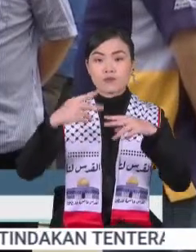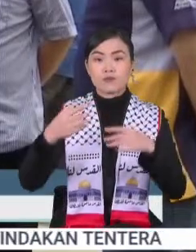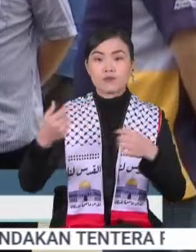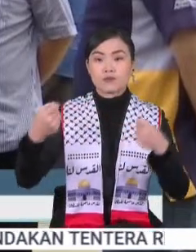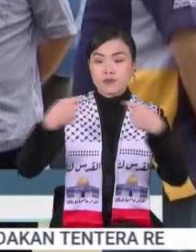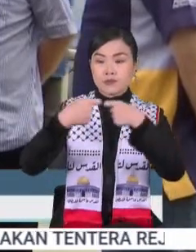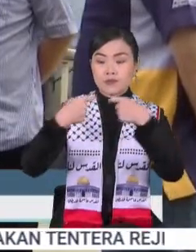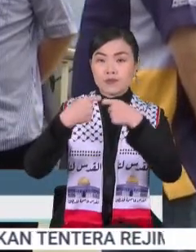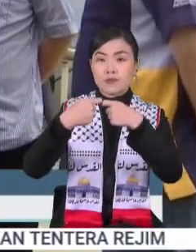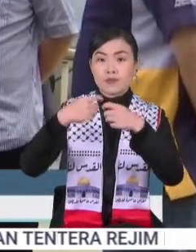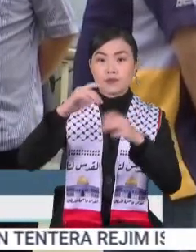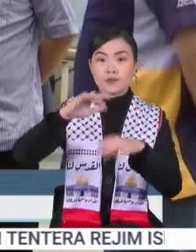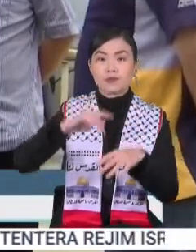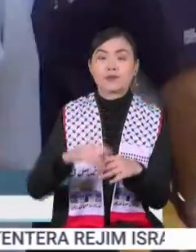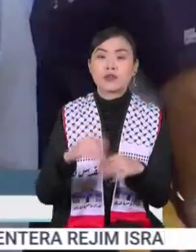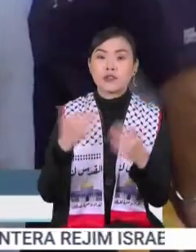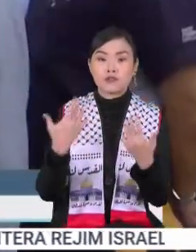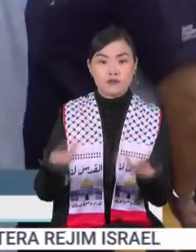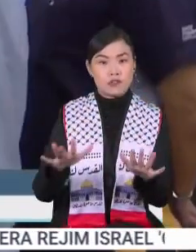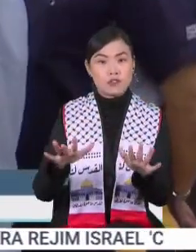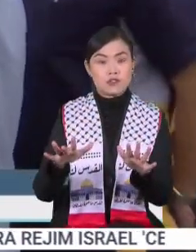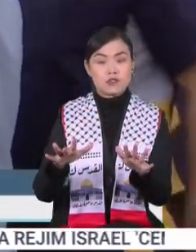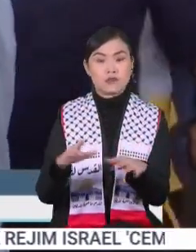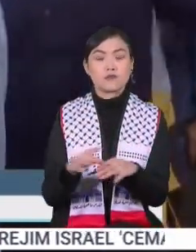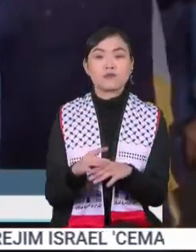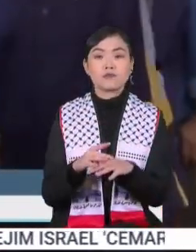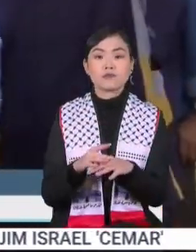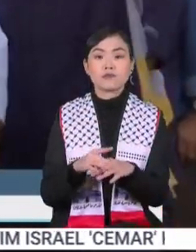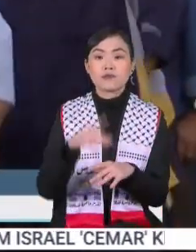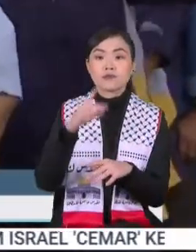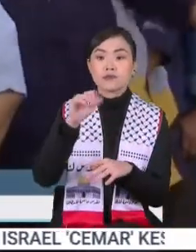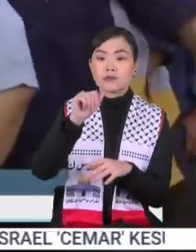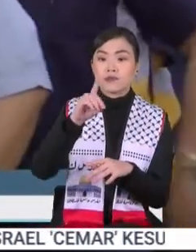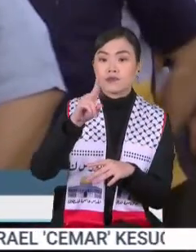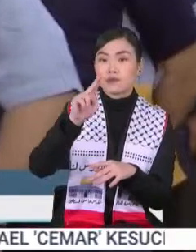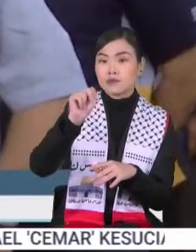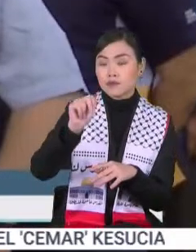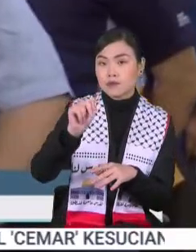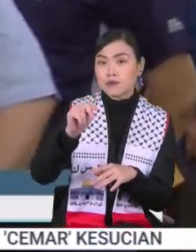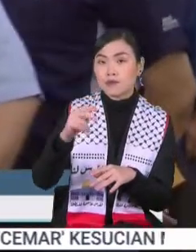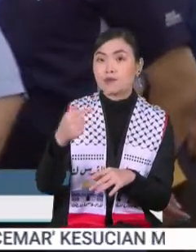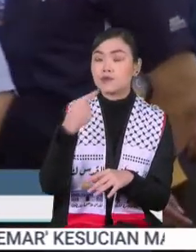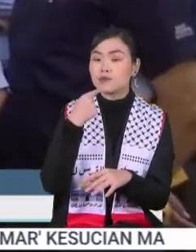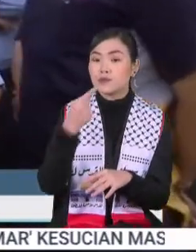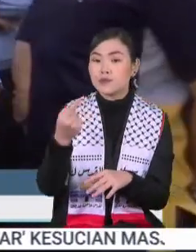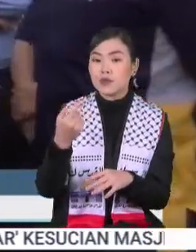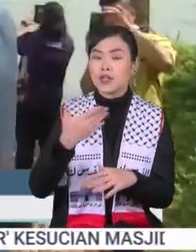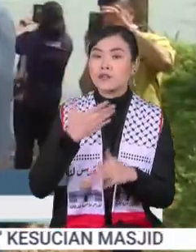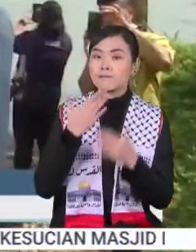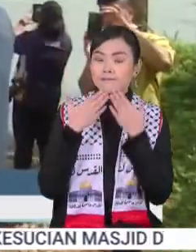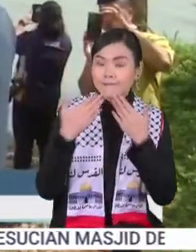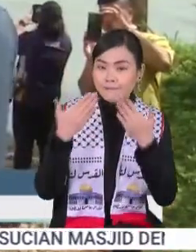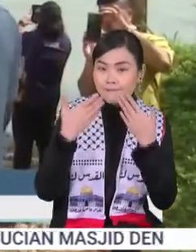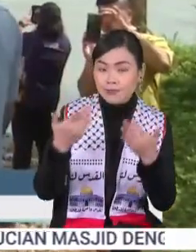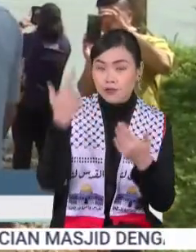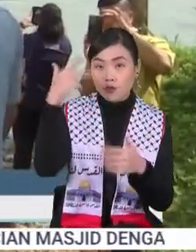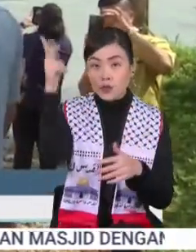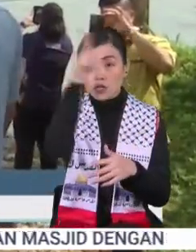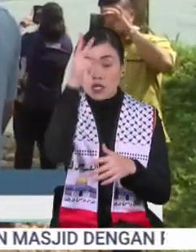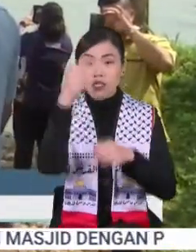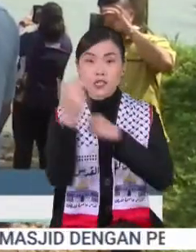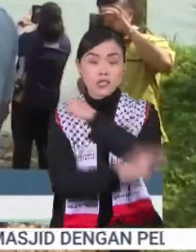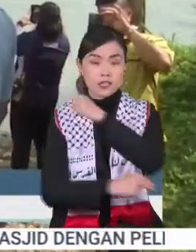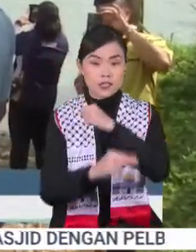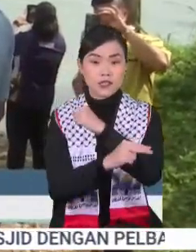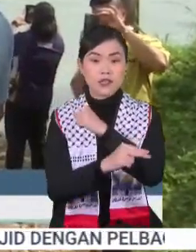telupit selesai dilaksana sementara itu Adun telupit Datuk Joni bon je kururu merakamkan penghargaan kepada kerajaan Negeri